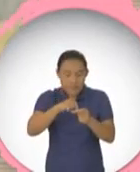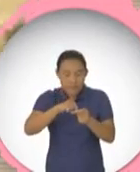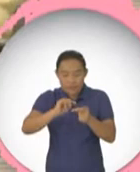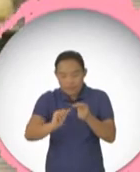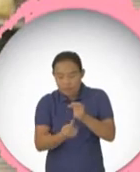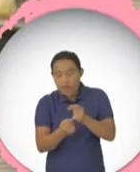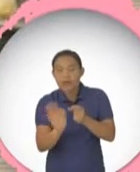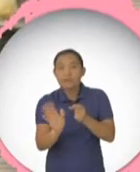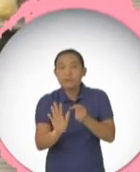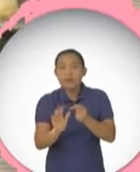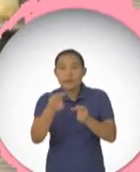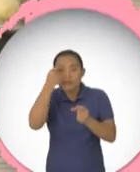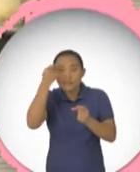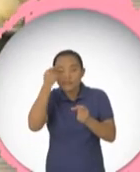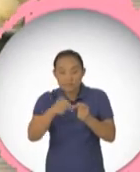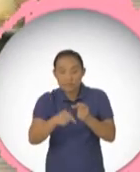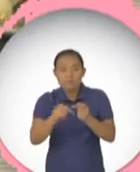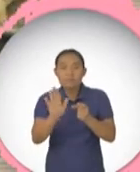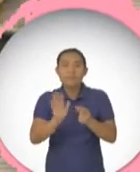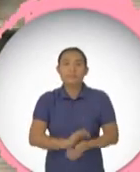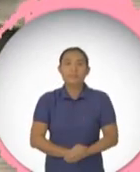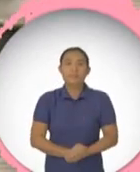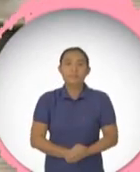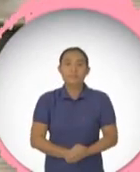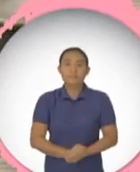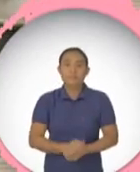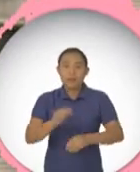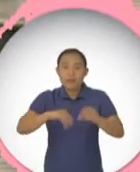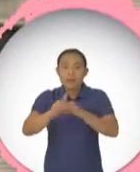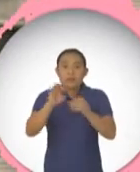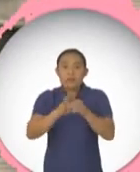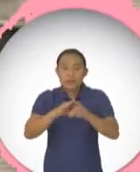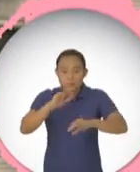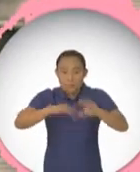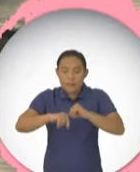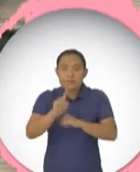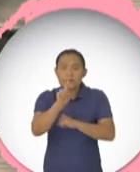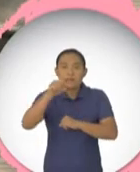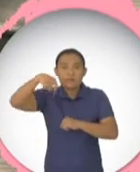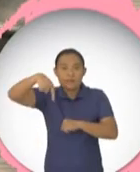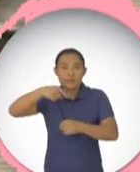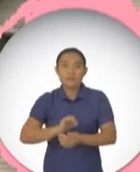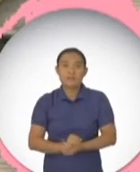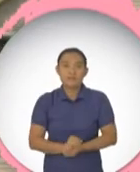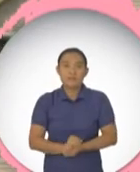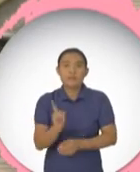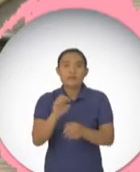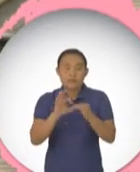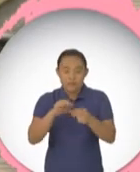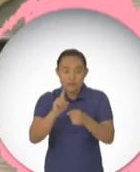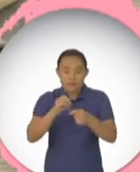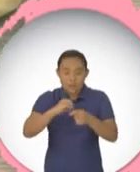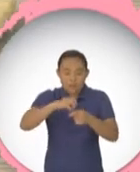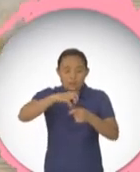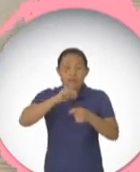แล้วก็วางระยะของการห่างกันเนี่ยอยู่ที่ประมาณสักเซนนึงอะค่ะไม่ต้องห่างกันมากนะคะเพราะว่าตัวนี้เนี่ยมันจะฟูขึ้นด้านบนมากกว่า